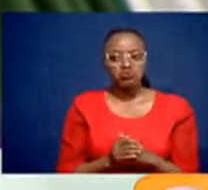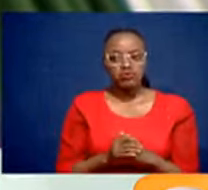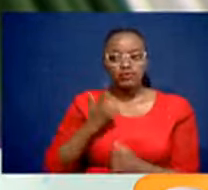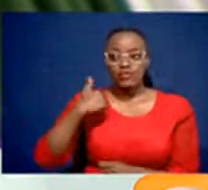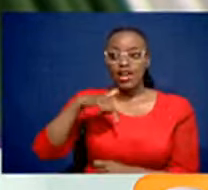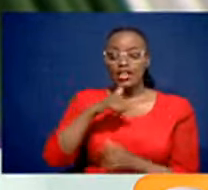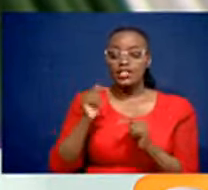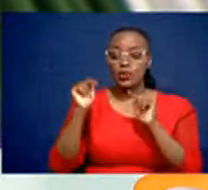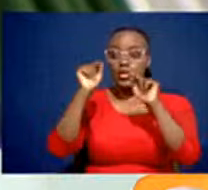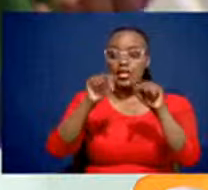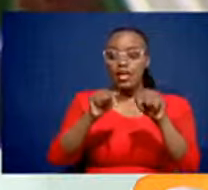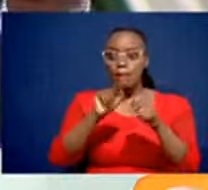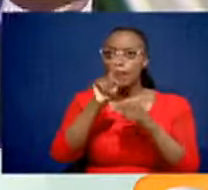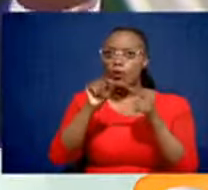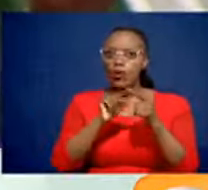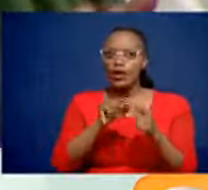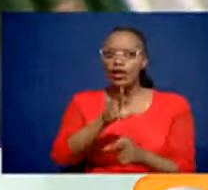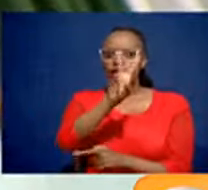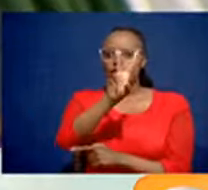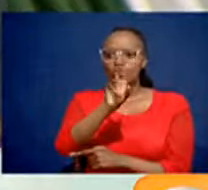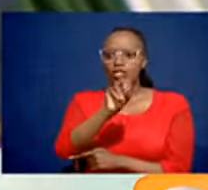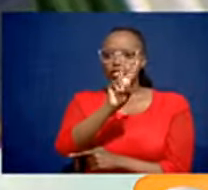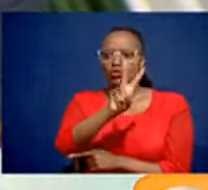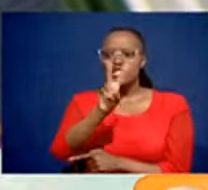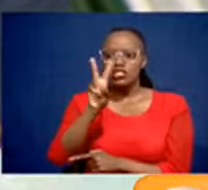Sisi tulikuja hapa 2022.